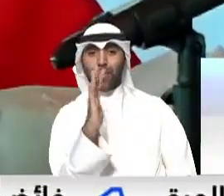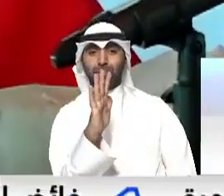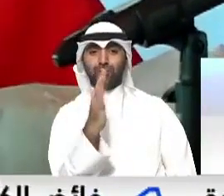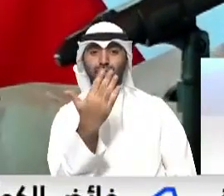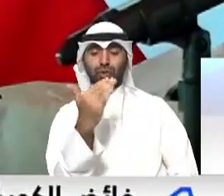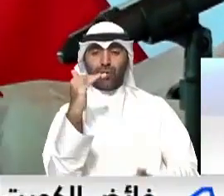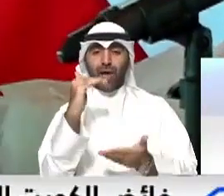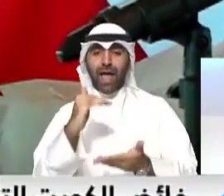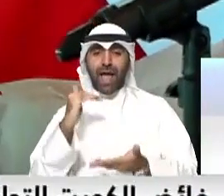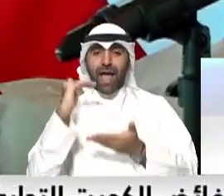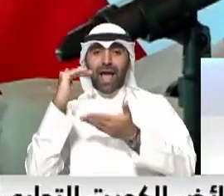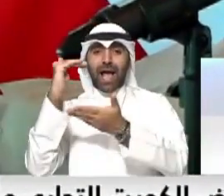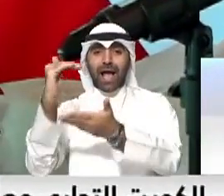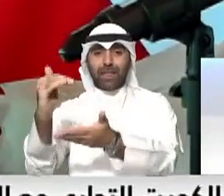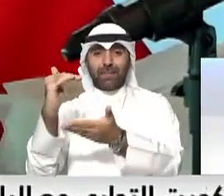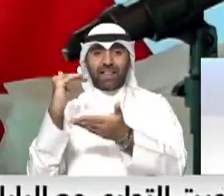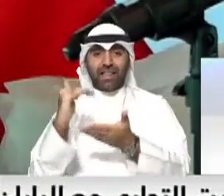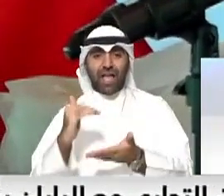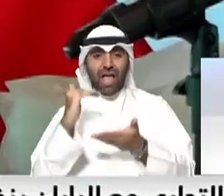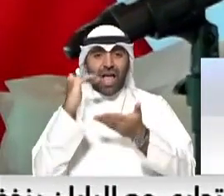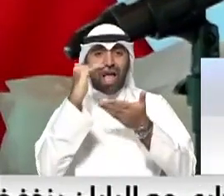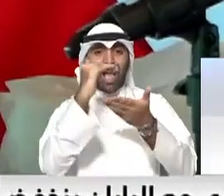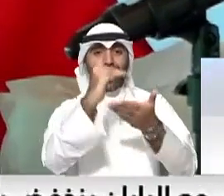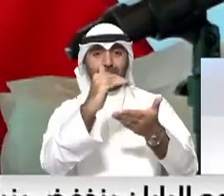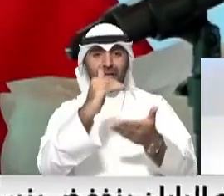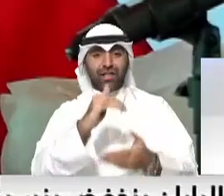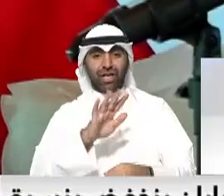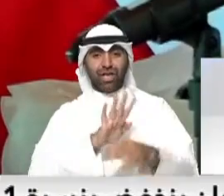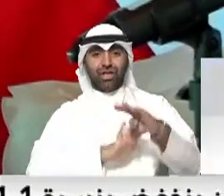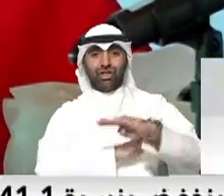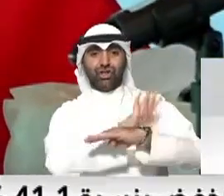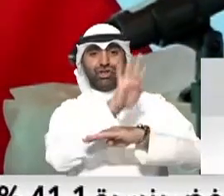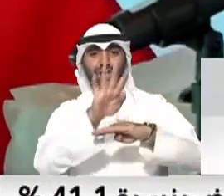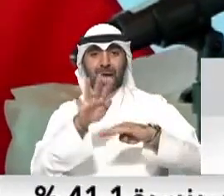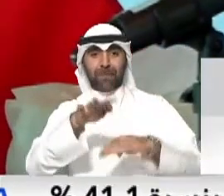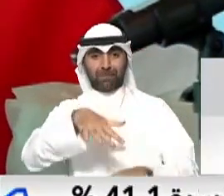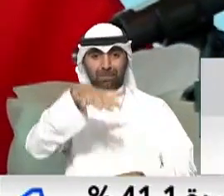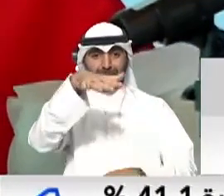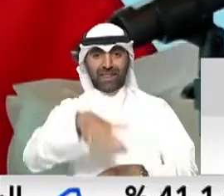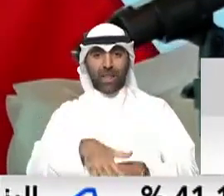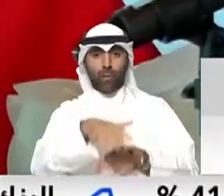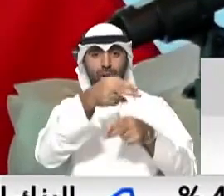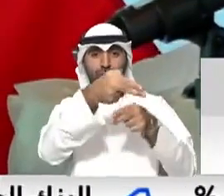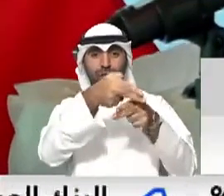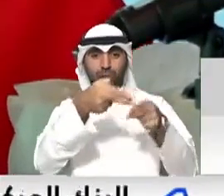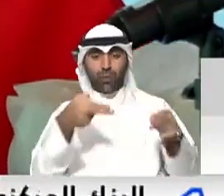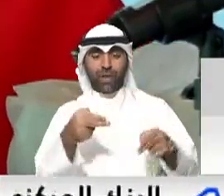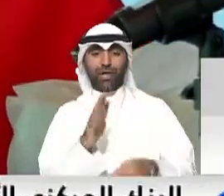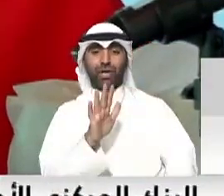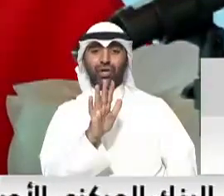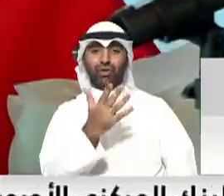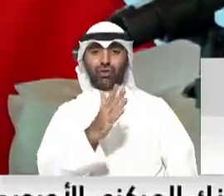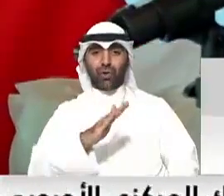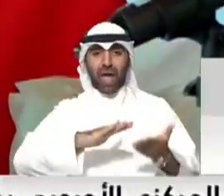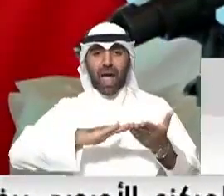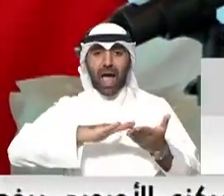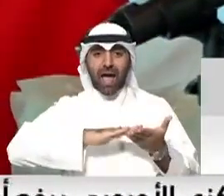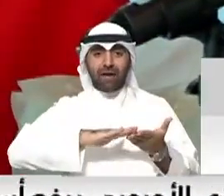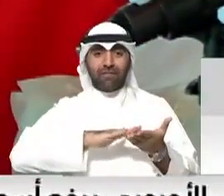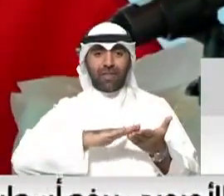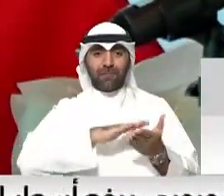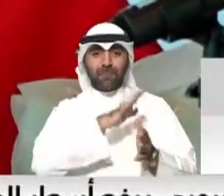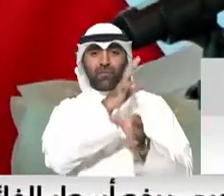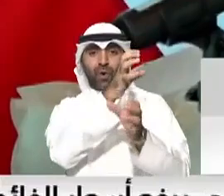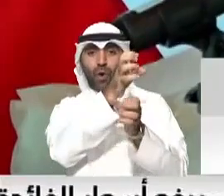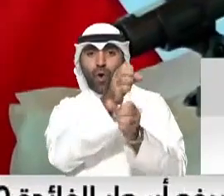وأمور الإنقاذ والمتابعة والمراقبة. ولكن هذه الجزئية من أهم الجزئيات اللي مفروض